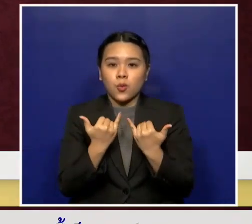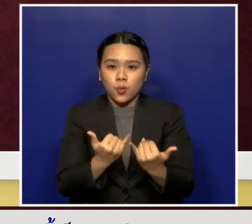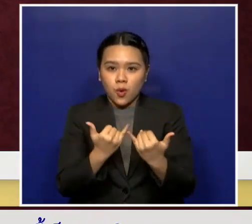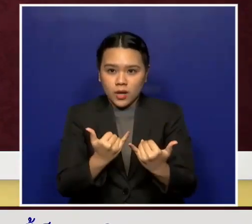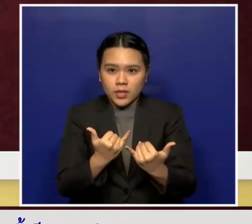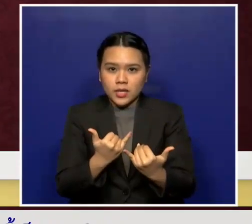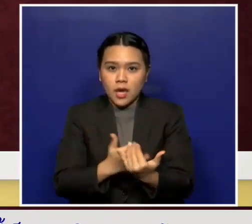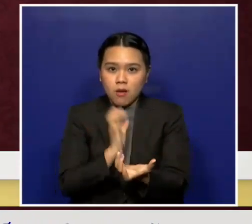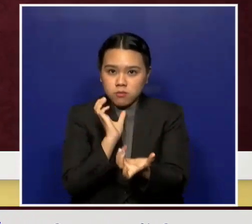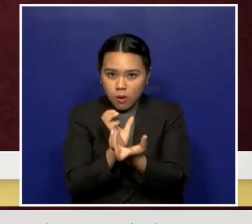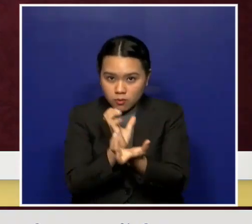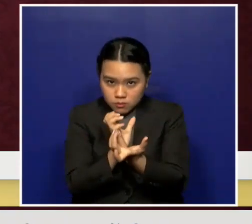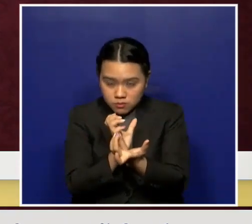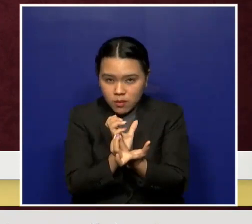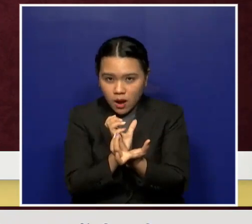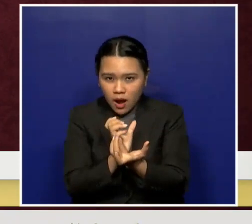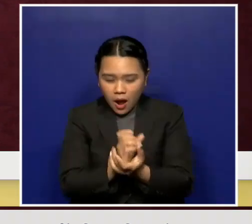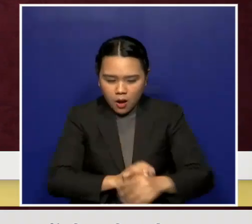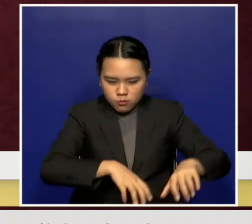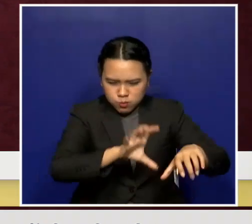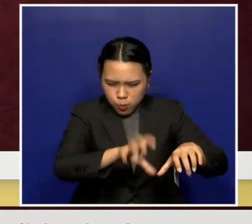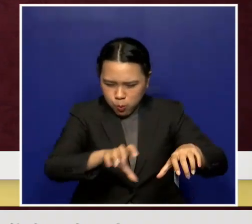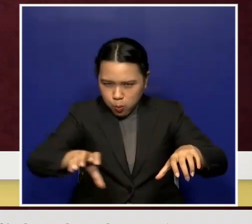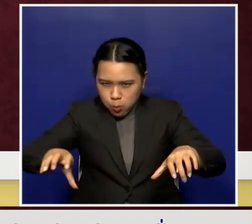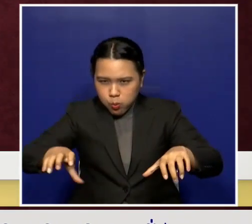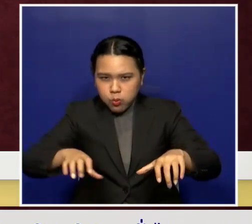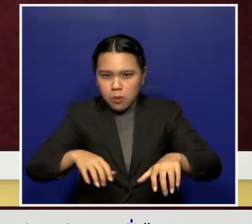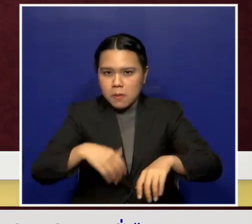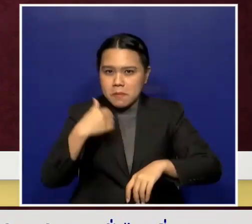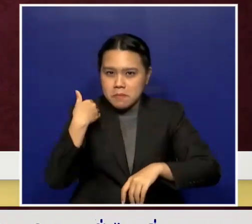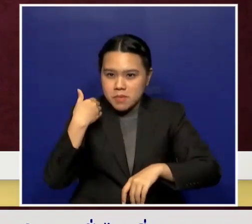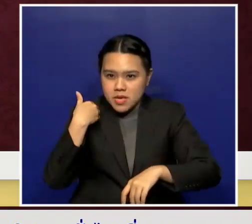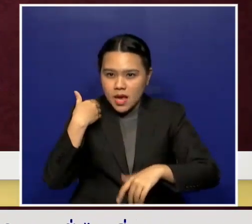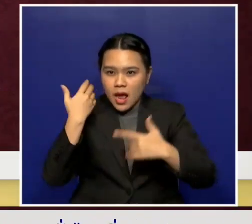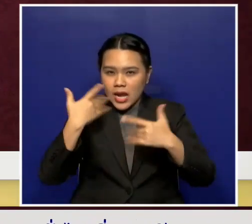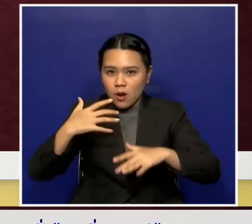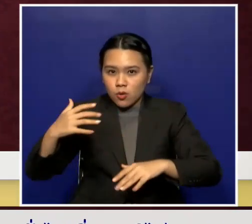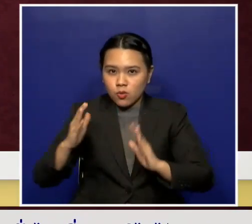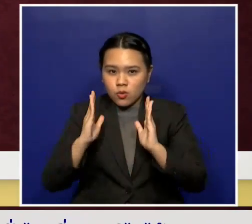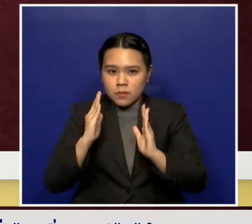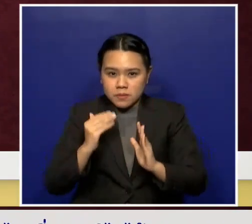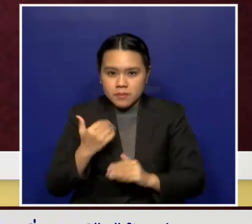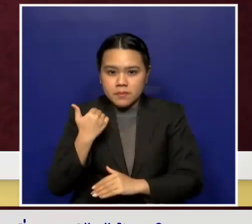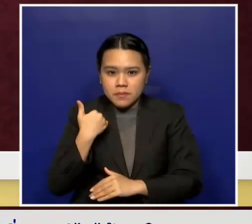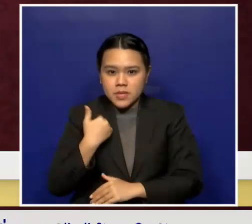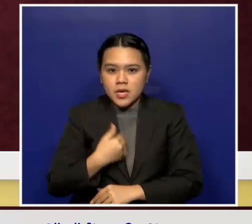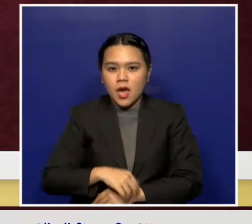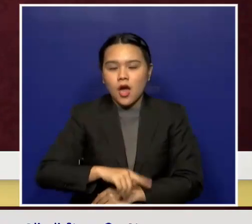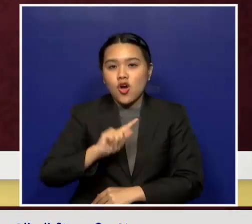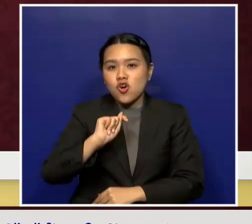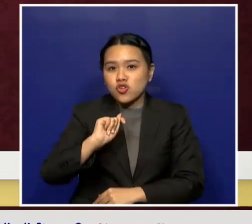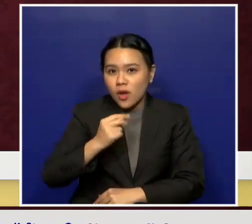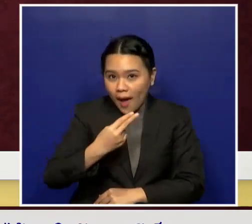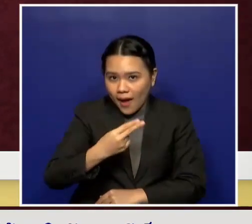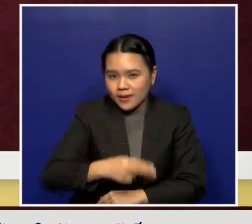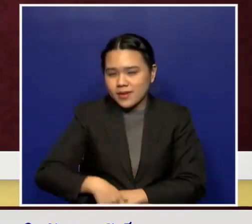เพิ่มมากที่สุดเป็นบ่อนอิทธิพลเขาบอกว่ามีททหารนะมีปอปาอยู่เบื้องหลังผมไม่บ